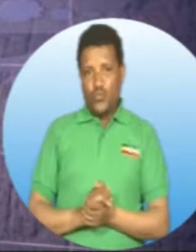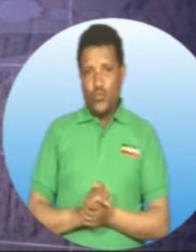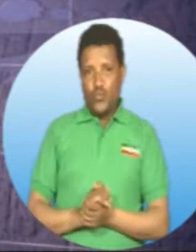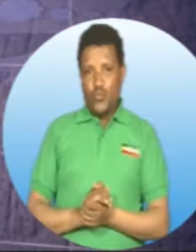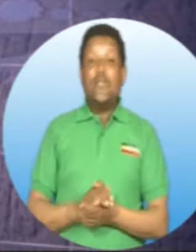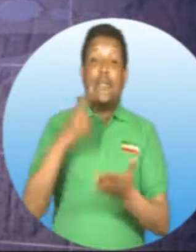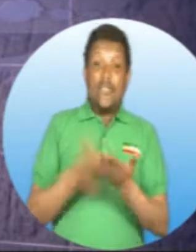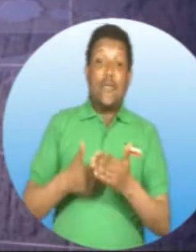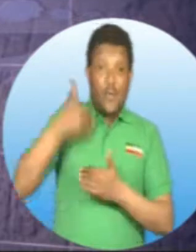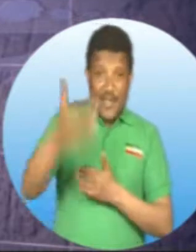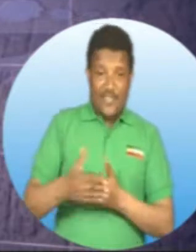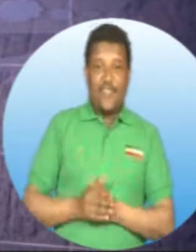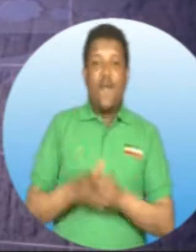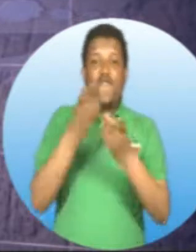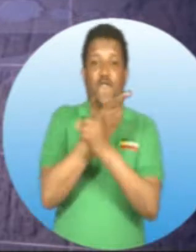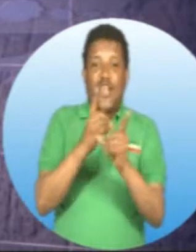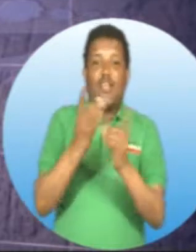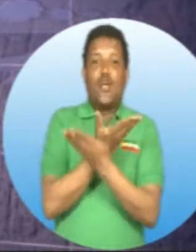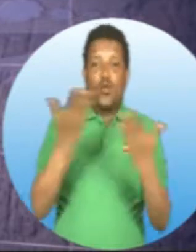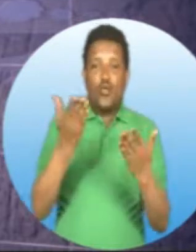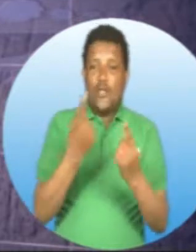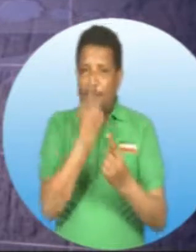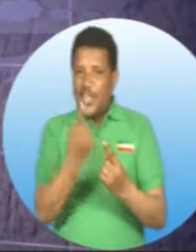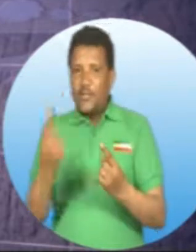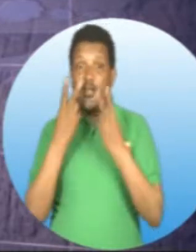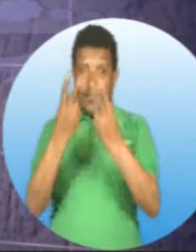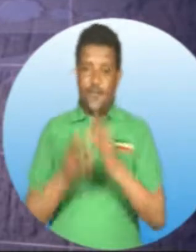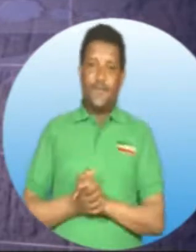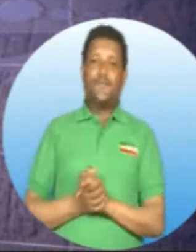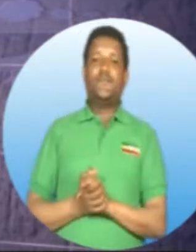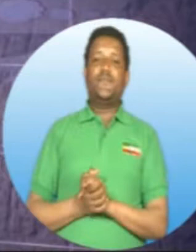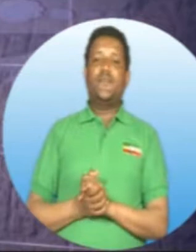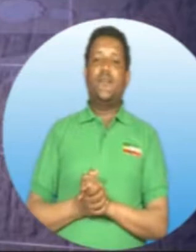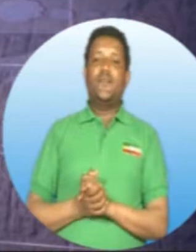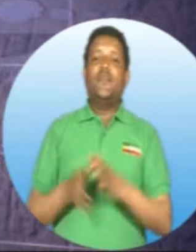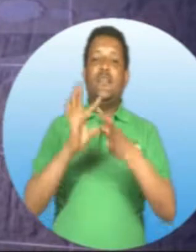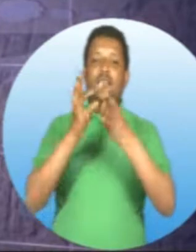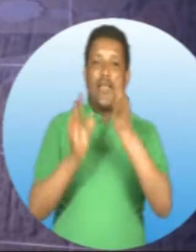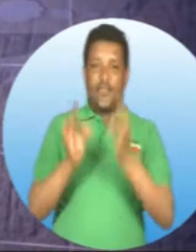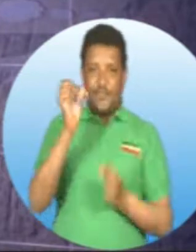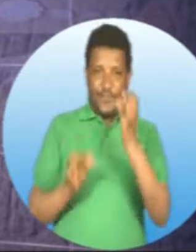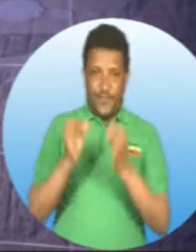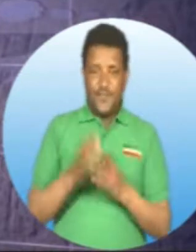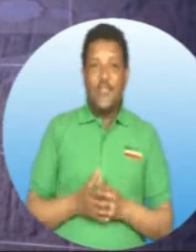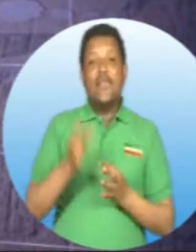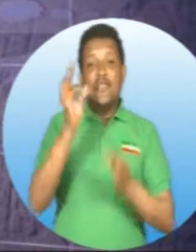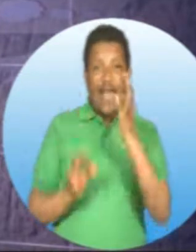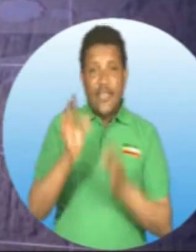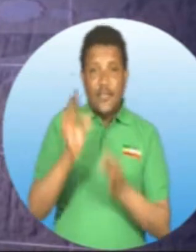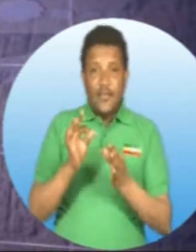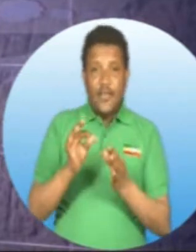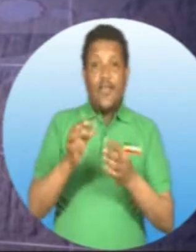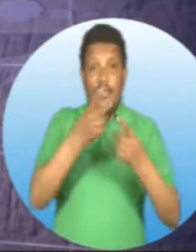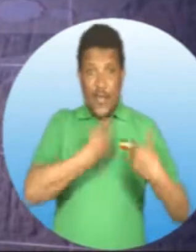ነው። ከዚህ በመቀጠል ፍሬ ነገሮቹን በተናጠል እንይ። ታሪክ።